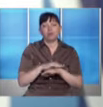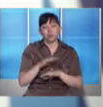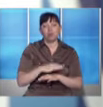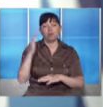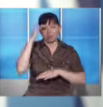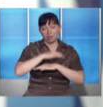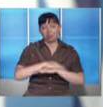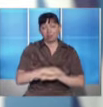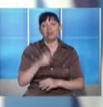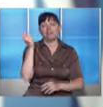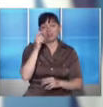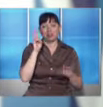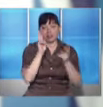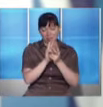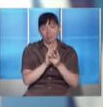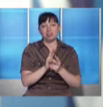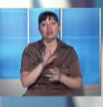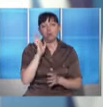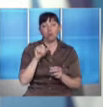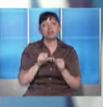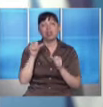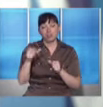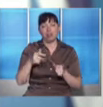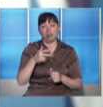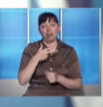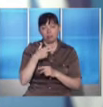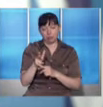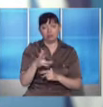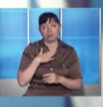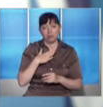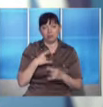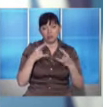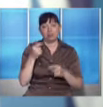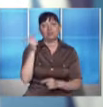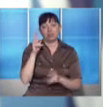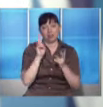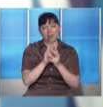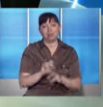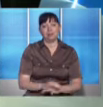noi ne vedem duminică seara la o ediție specială a emisiunii În Profunzime. Pe duminică!